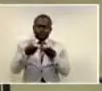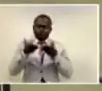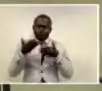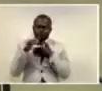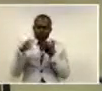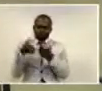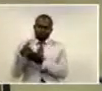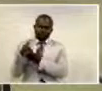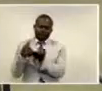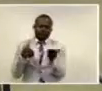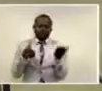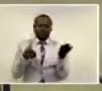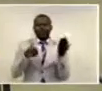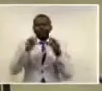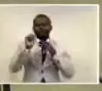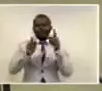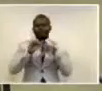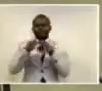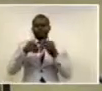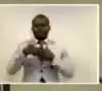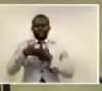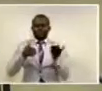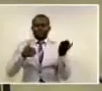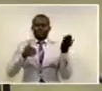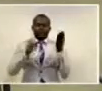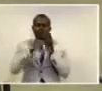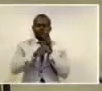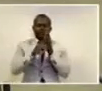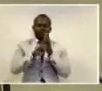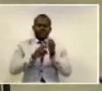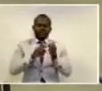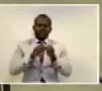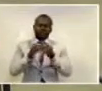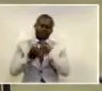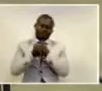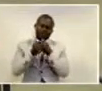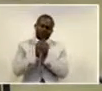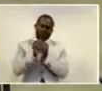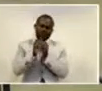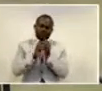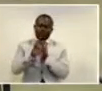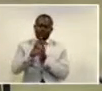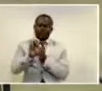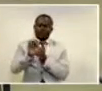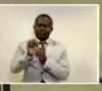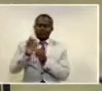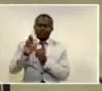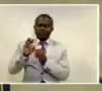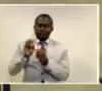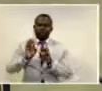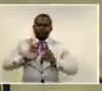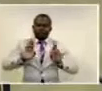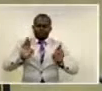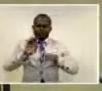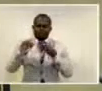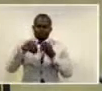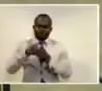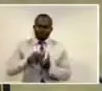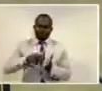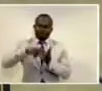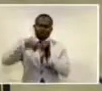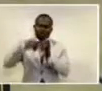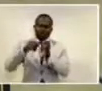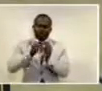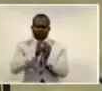mutugejejeho abaturage b'akarere ka Rubavu n'akarere ka Rutsiro. Twiteguye guhagurikira